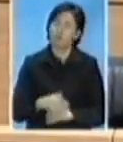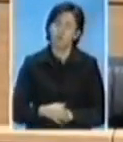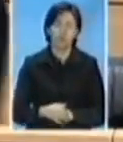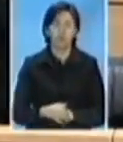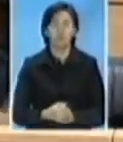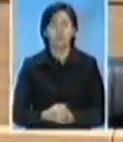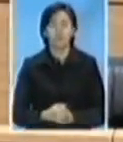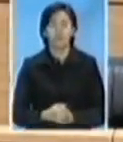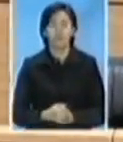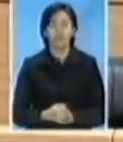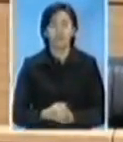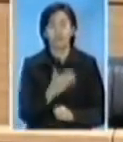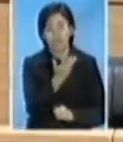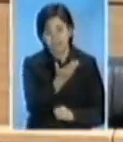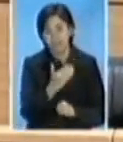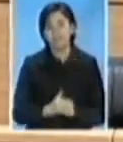ท่านครับ